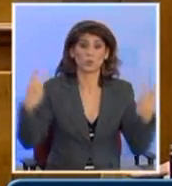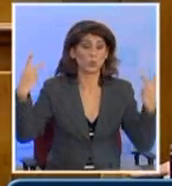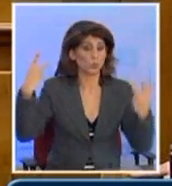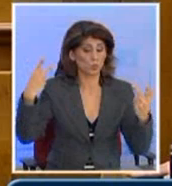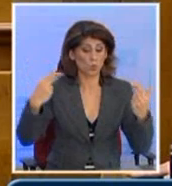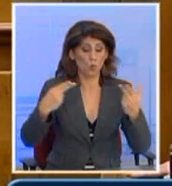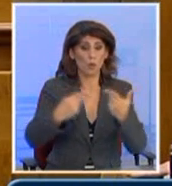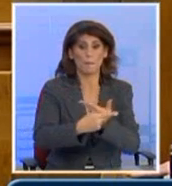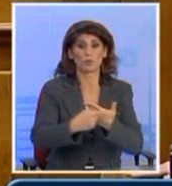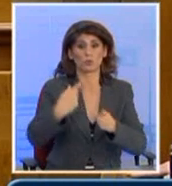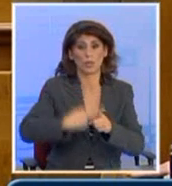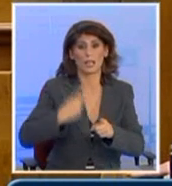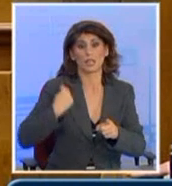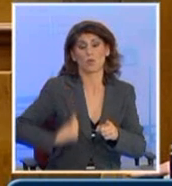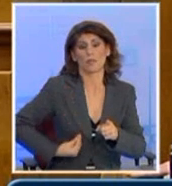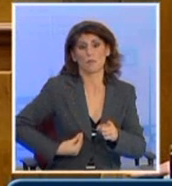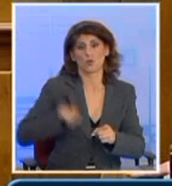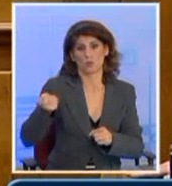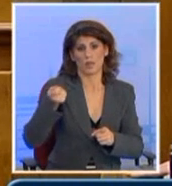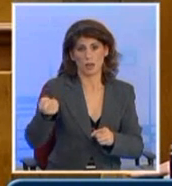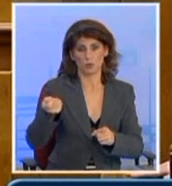κουρέματος του ελληνικού δημοσίου χρέους.